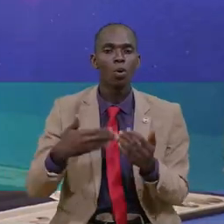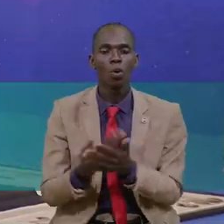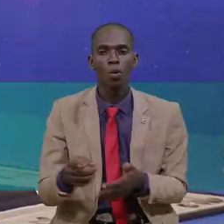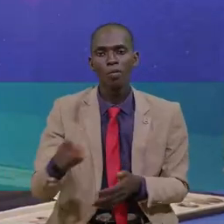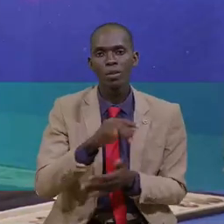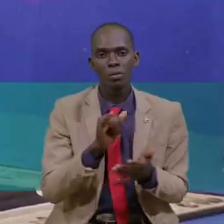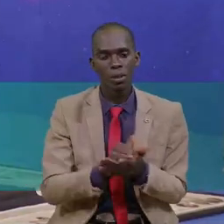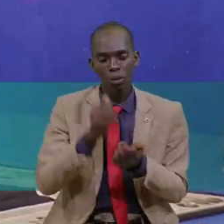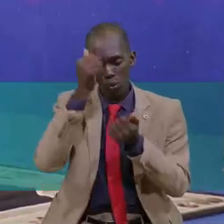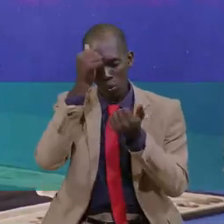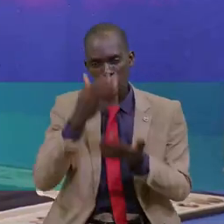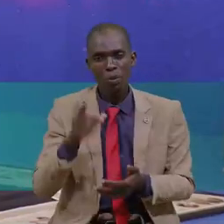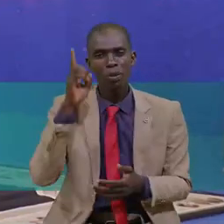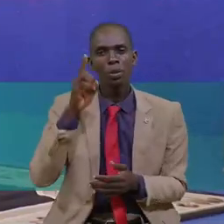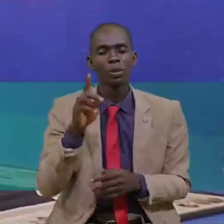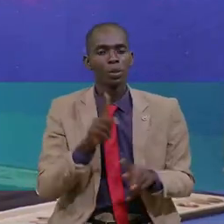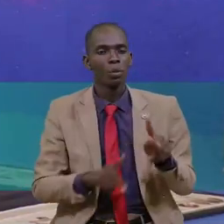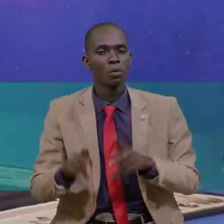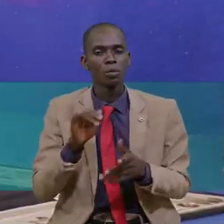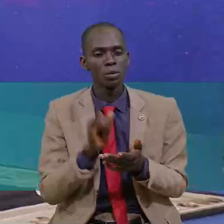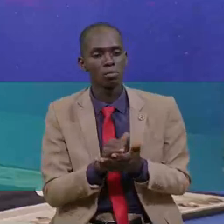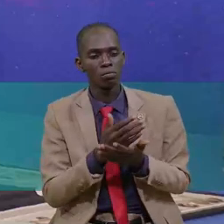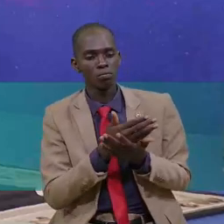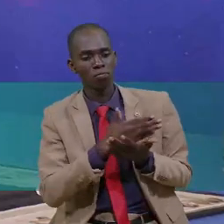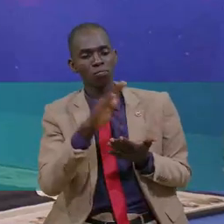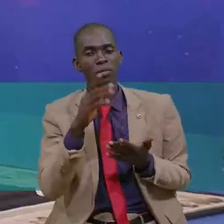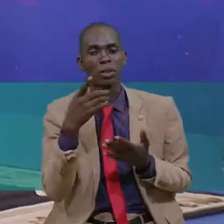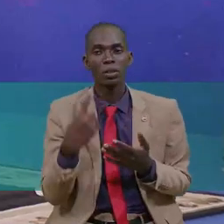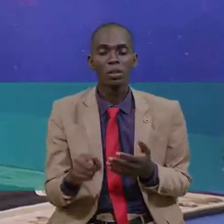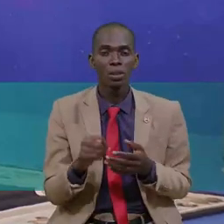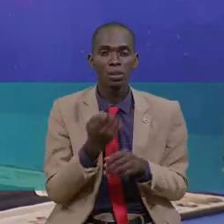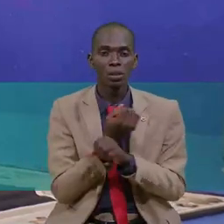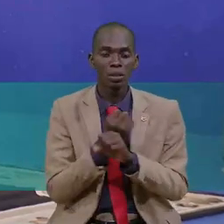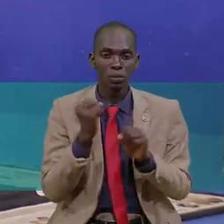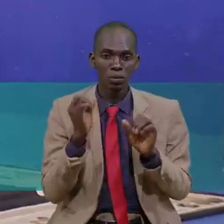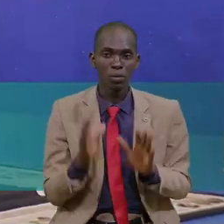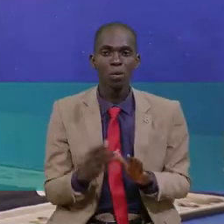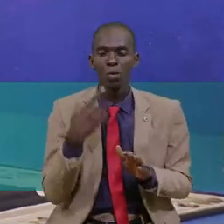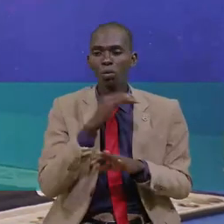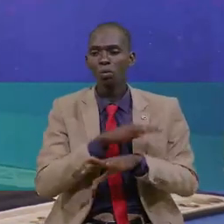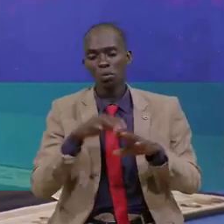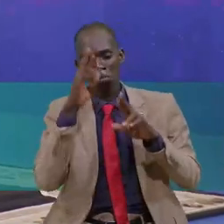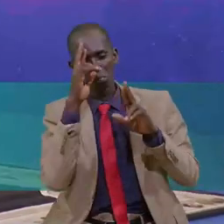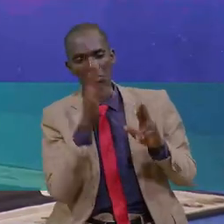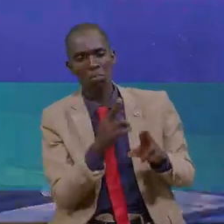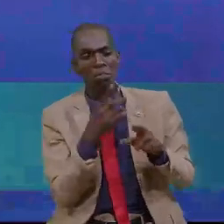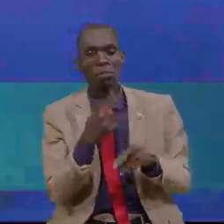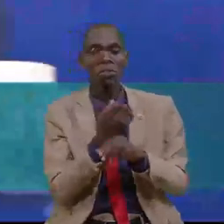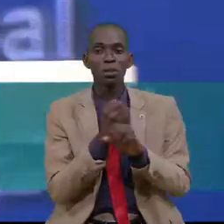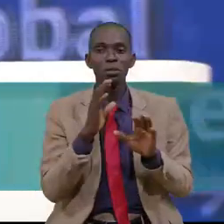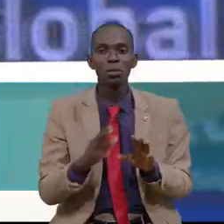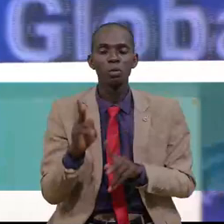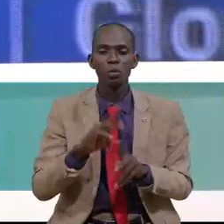Pour tous ceux qui lui obéissent, ceux qui méprisent le Sauveur, ils n'auront pas le salut